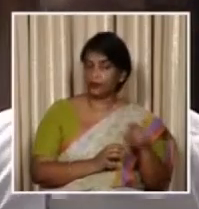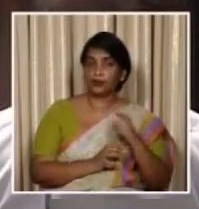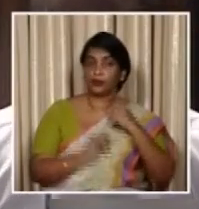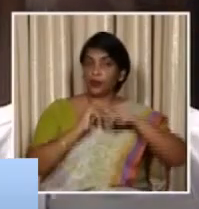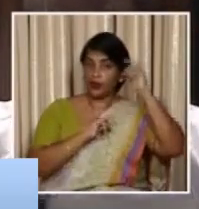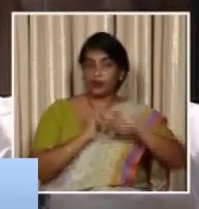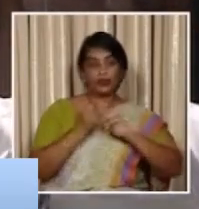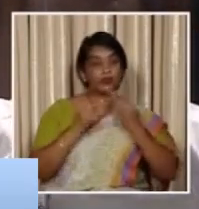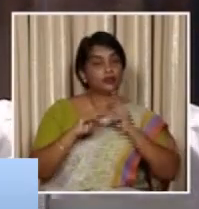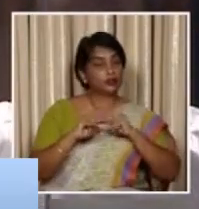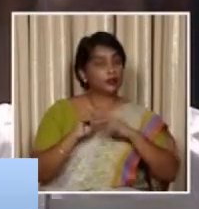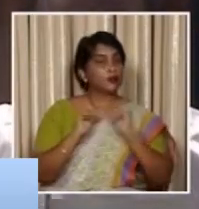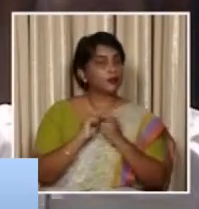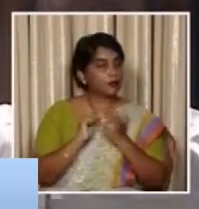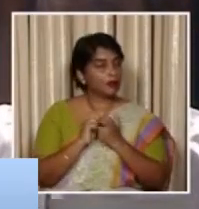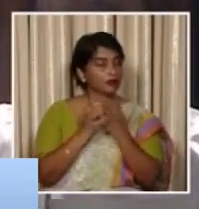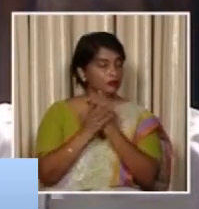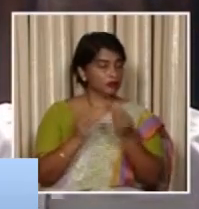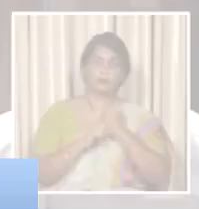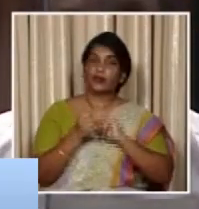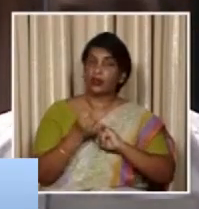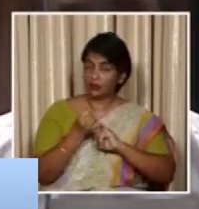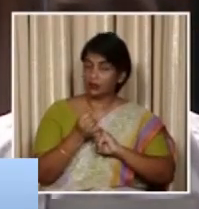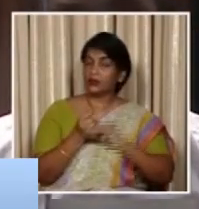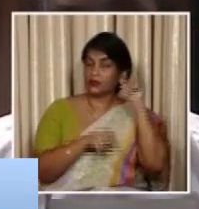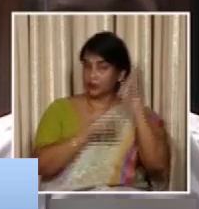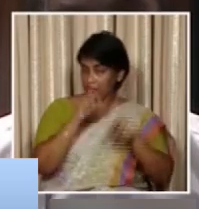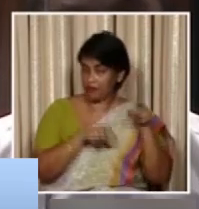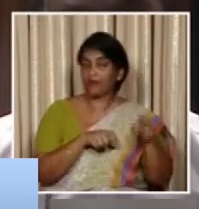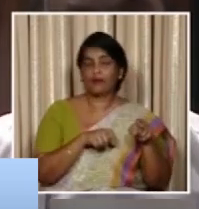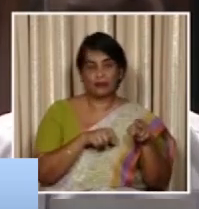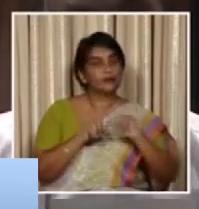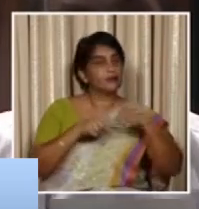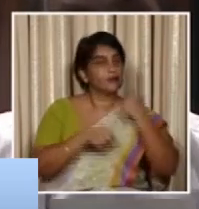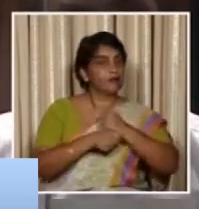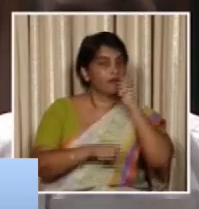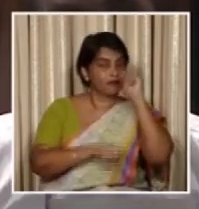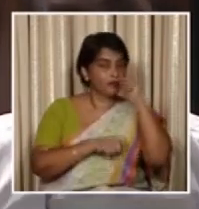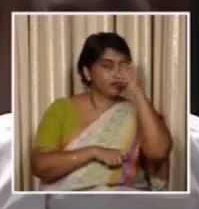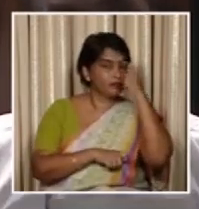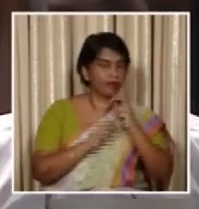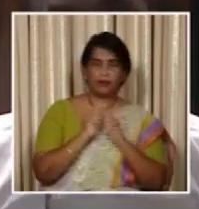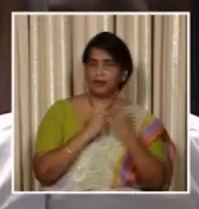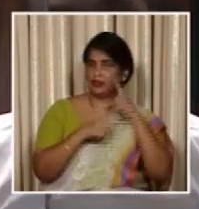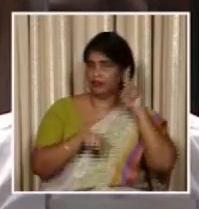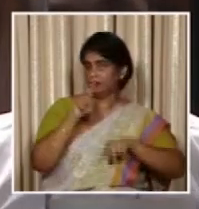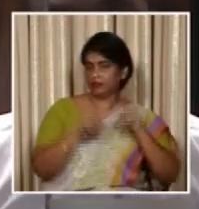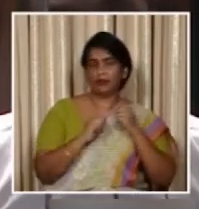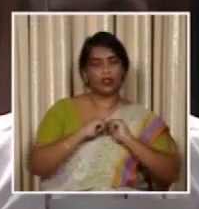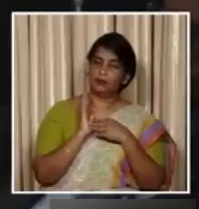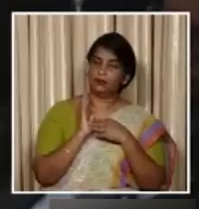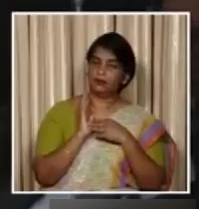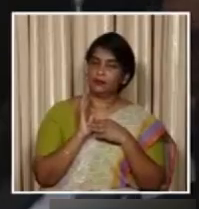විශ්වවිද්‍යාල අනධ්‍යන සේවකයන්ගේ ගැටළු වලට ගන්නා විසඳුම් මොනවාද? ගාමිණිධාරීන් සහ අනෙකුත් රාජ්‍ය නිලධාරීන්ගේ වැටිපිසපතා පිළිබඳව ගන්නා ක්‍රියාමාර්ග